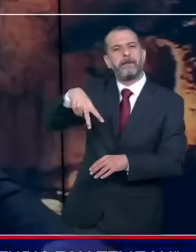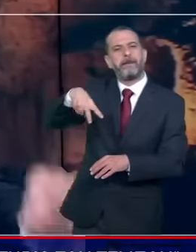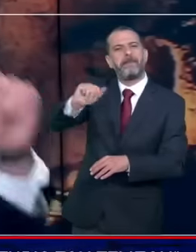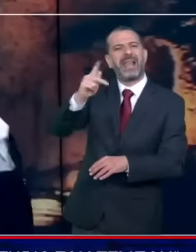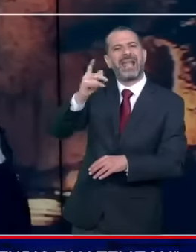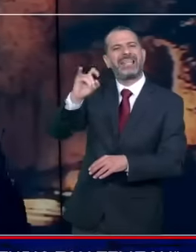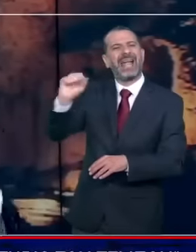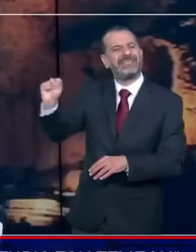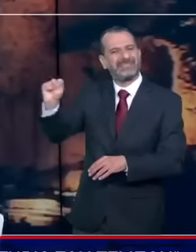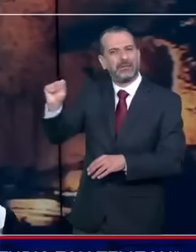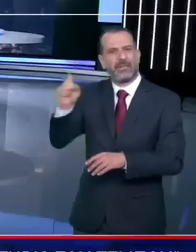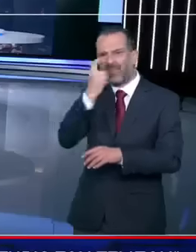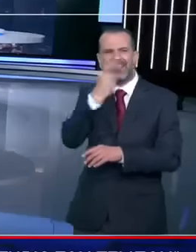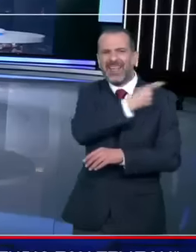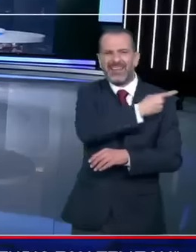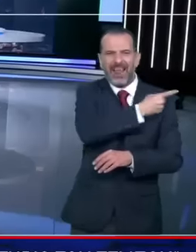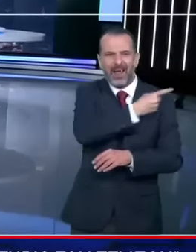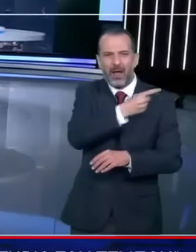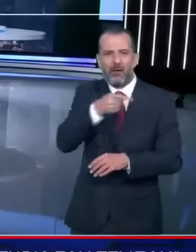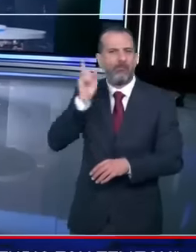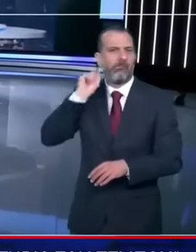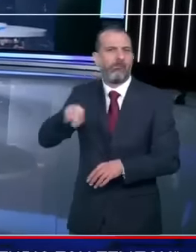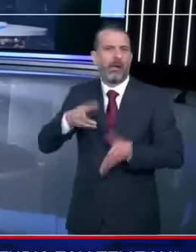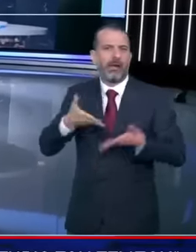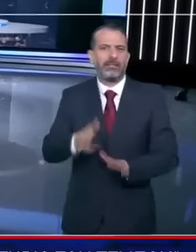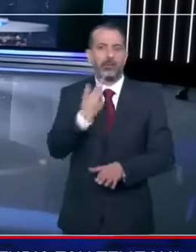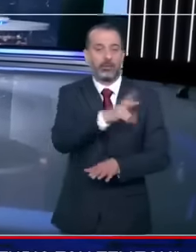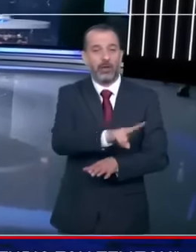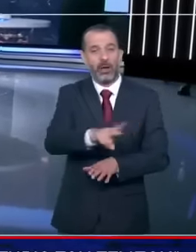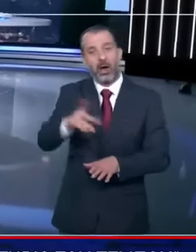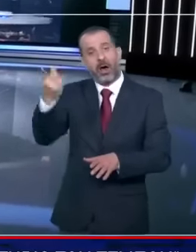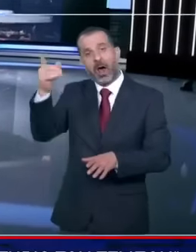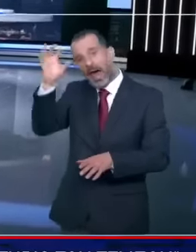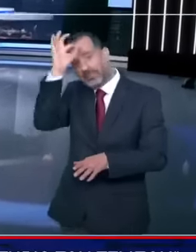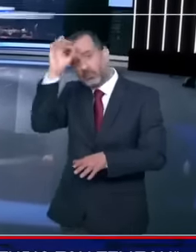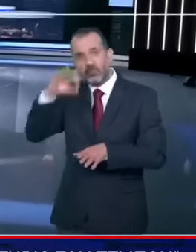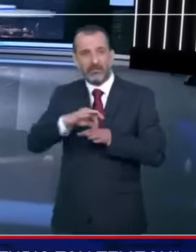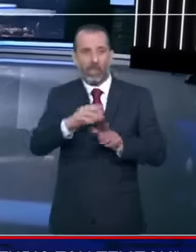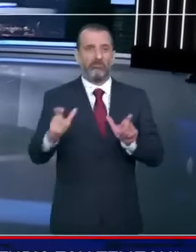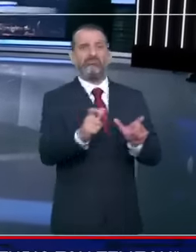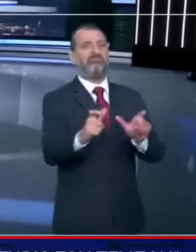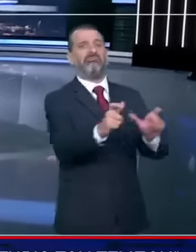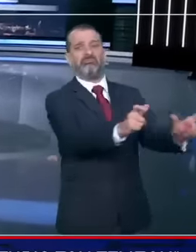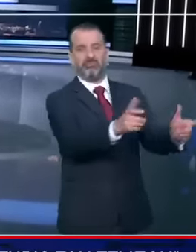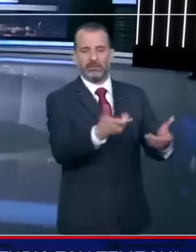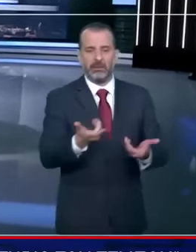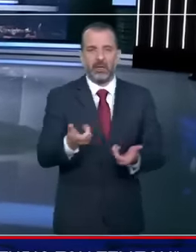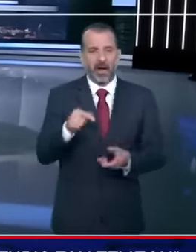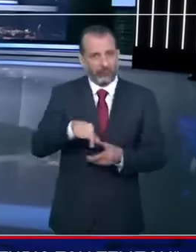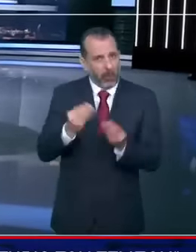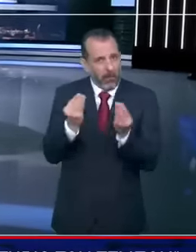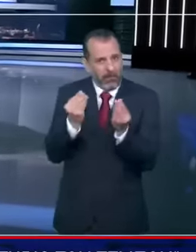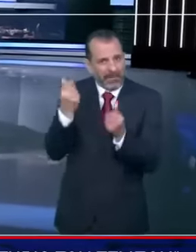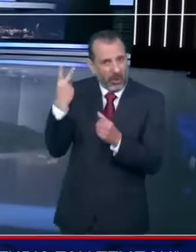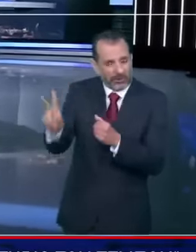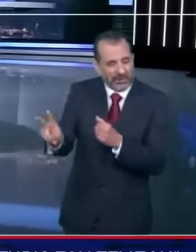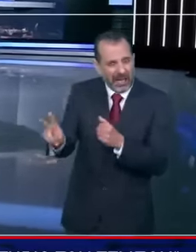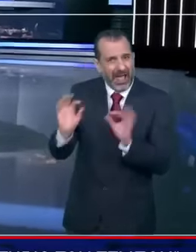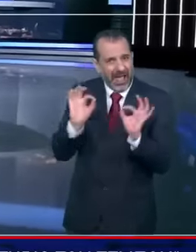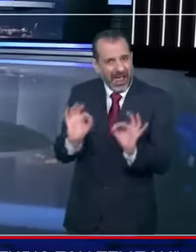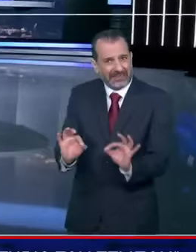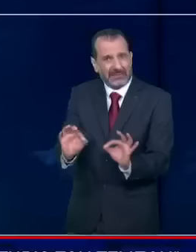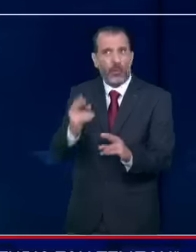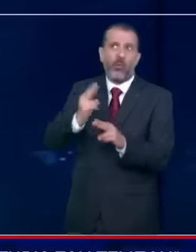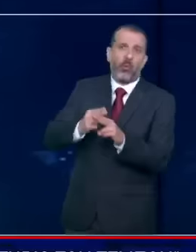και έχει τους αστυνομικούς που τον συνοδεύουν να την τραμπουκίζουν. Αυτή είναι η ποιότητα της, κύριε Πρόεδρε, του